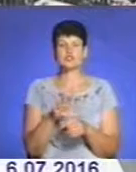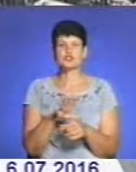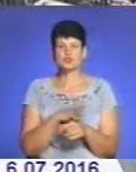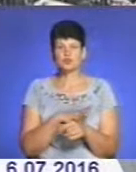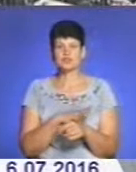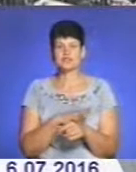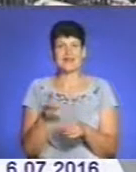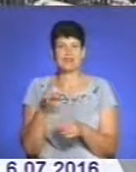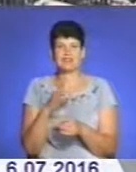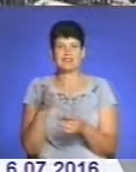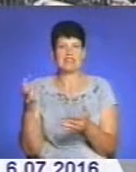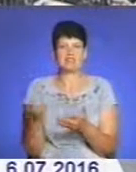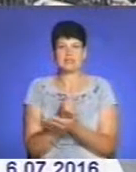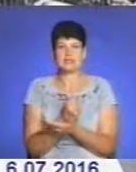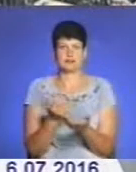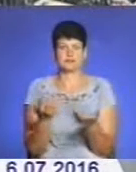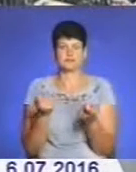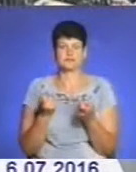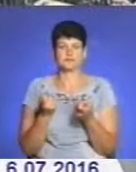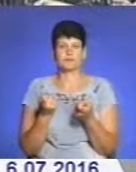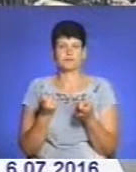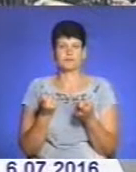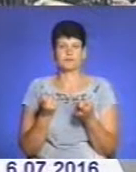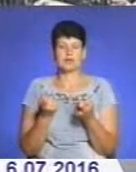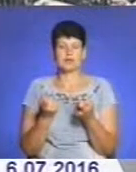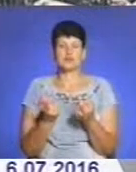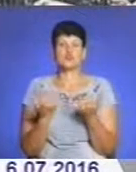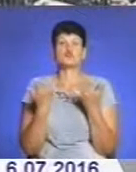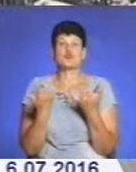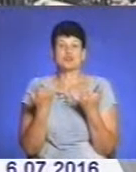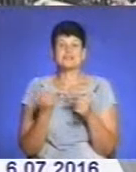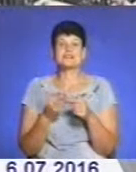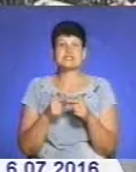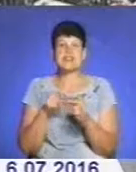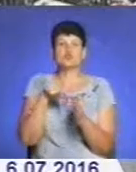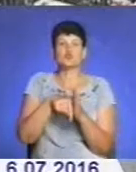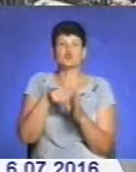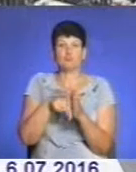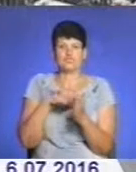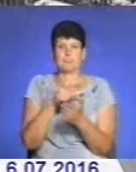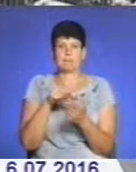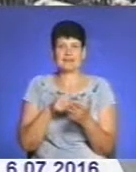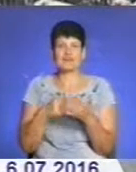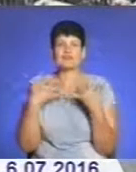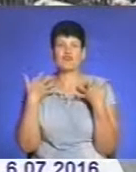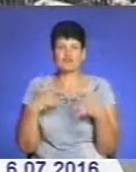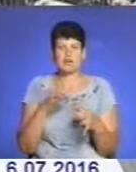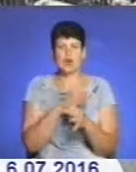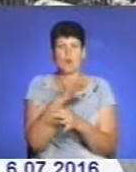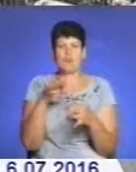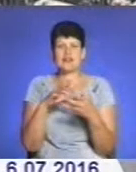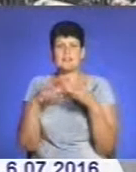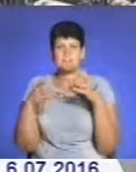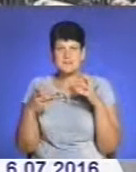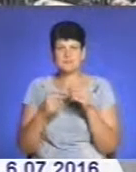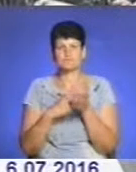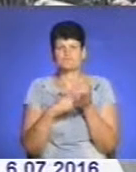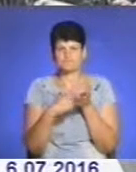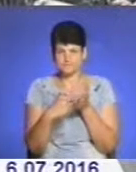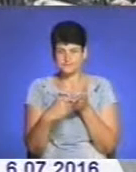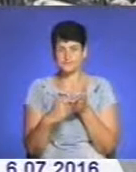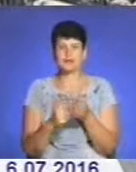не встигали набирати призов? Ну, на сьогоднішній день це внутрішні питання, які ми, в принципі, вже обговорили, підсумки я підвів,